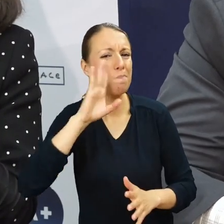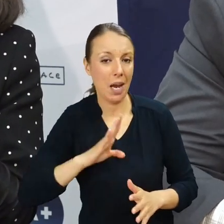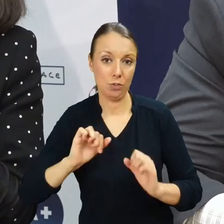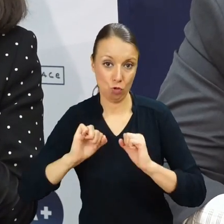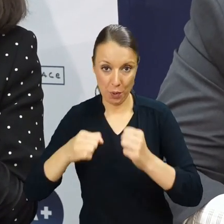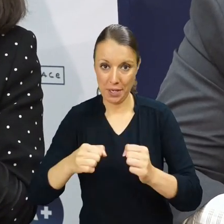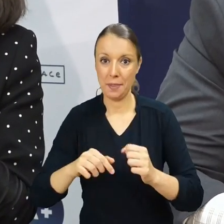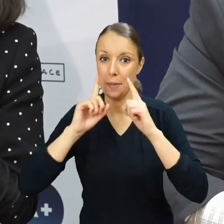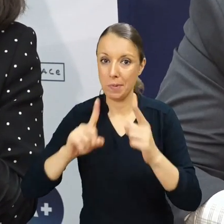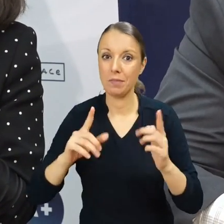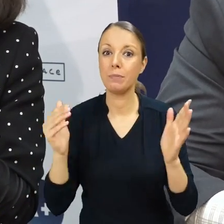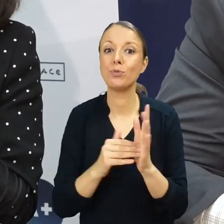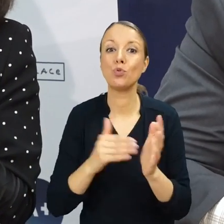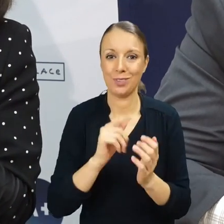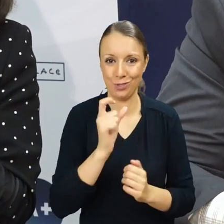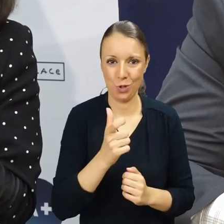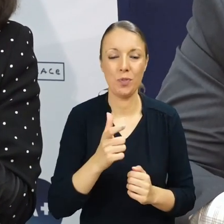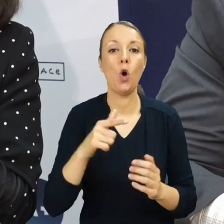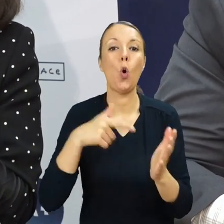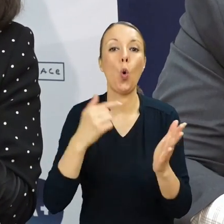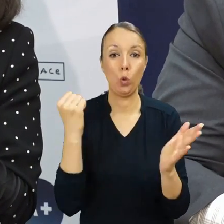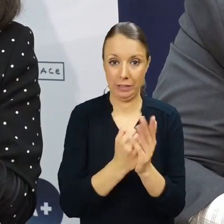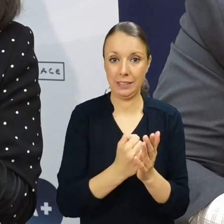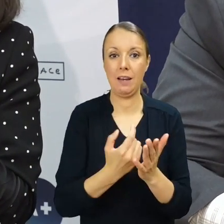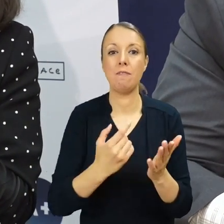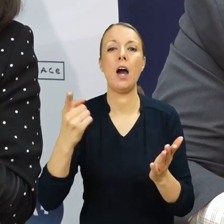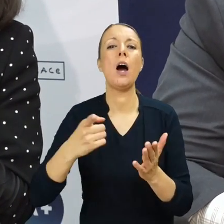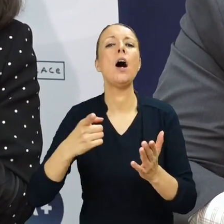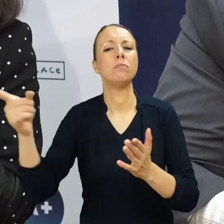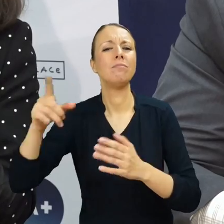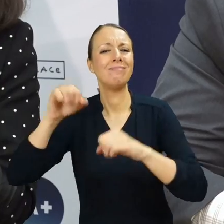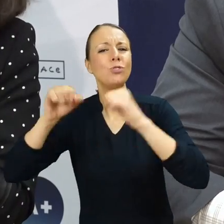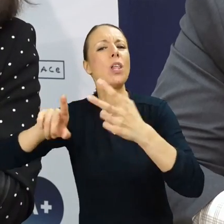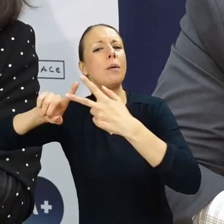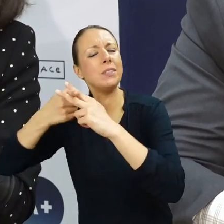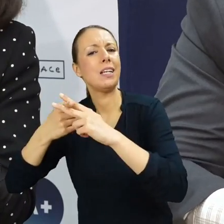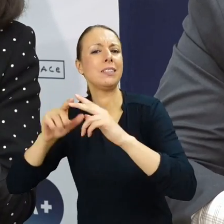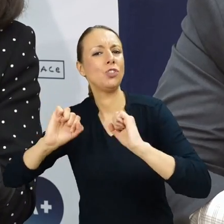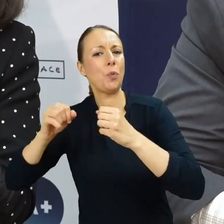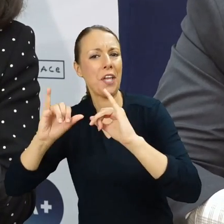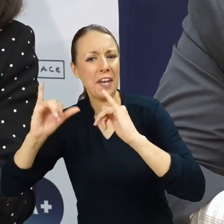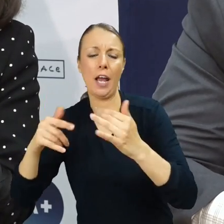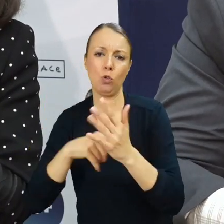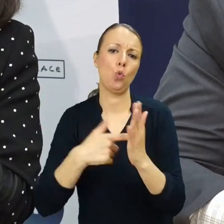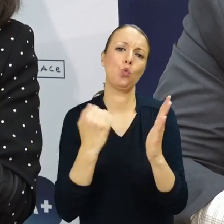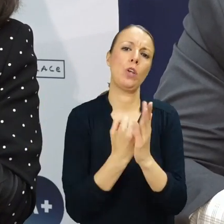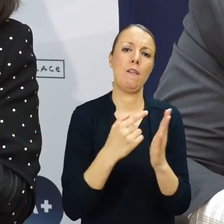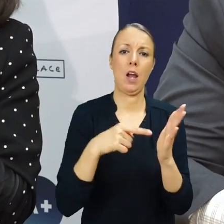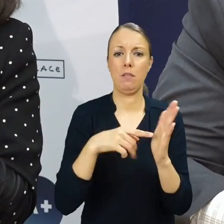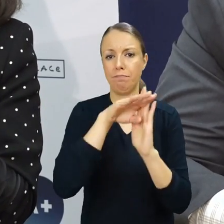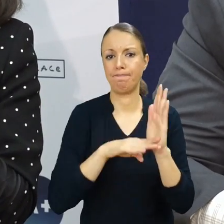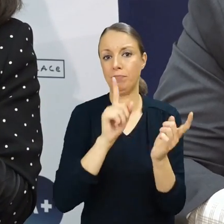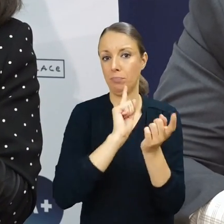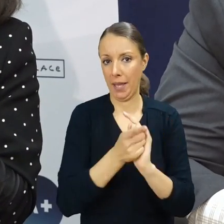zmiany ustawy prawo o postępowaniu przed sądami administracyjnymi. Myślę, że trzeba by było się skupić